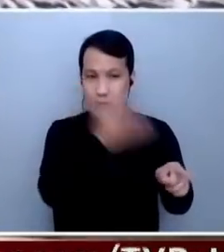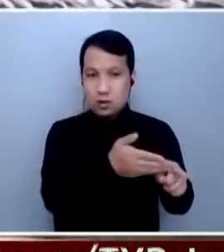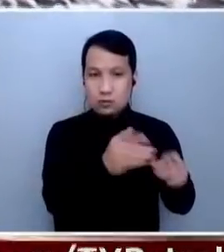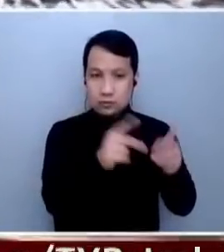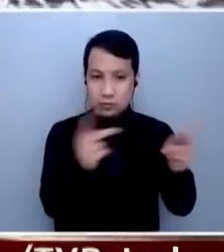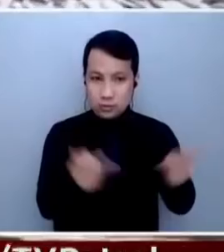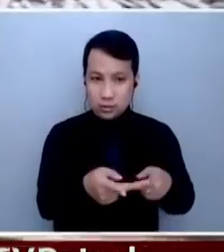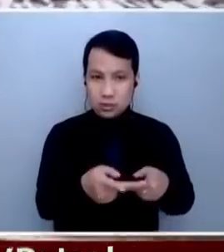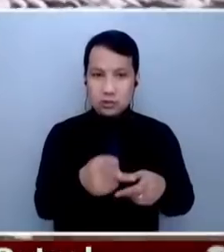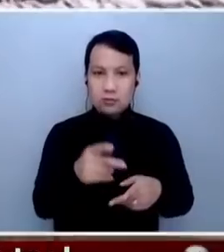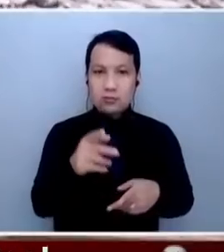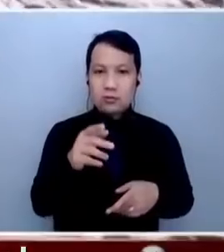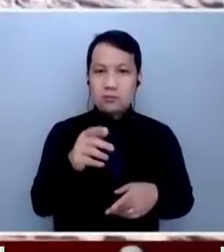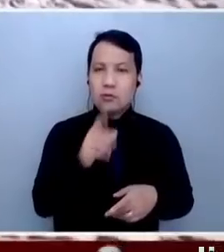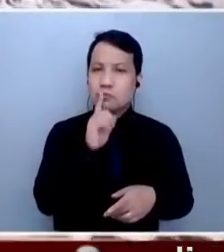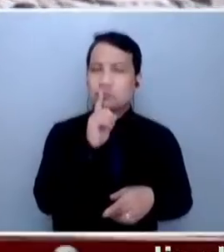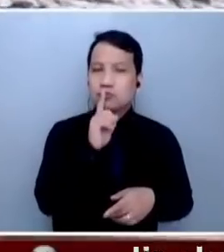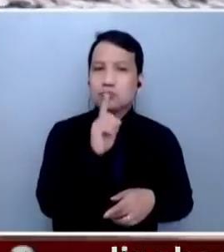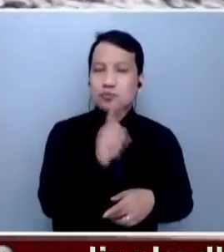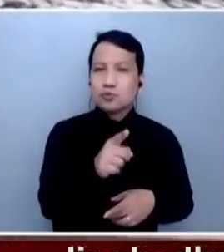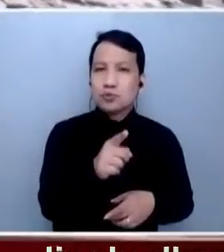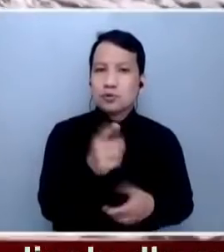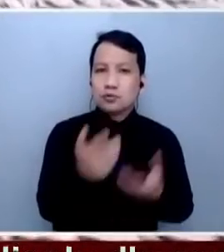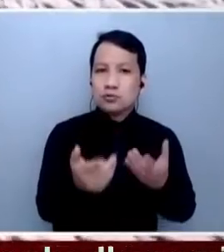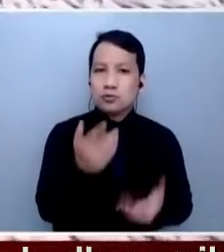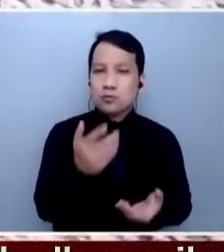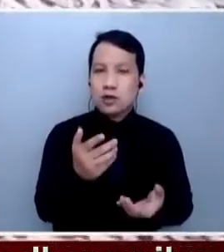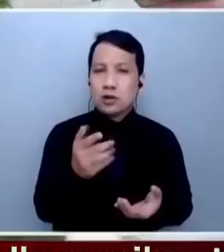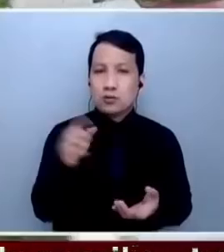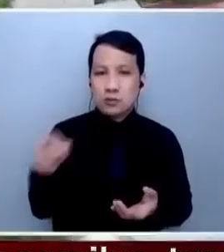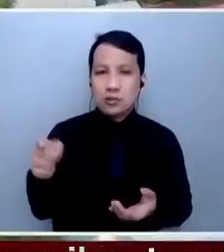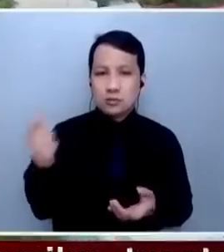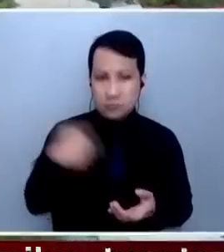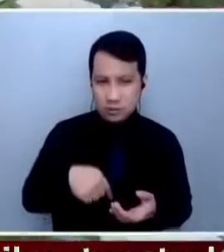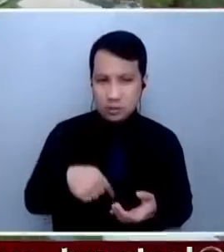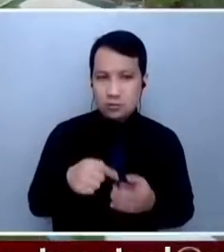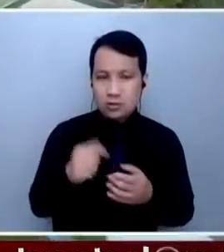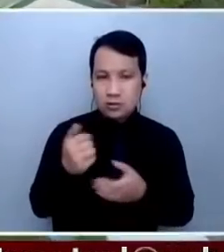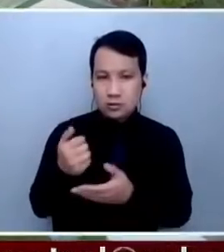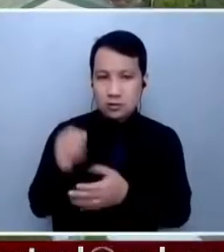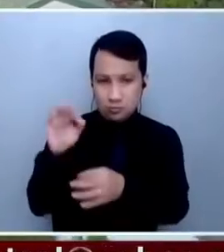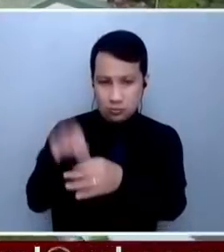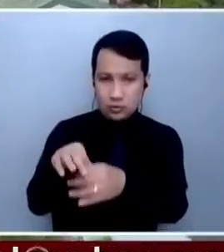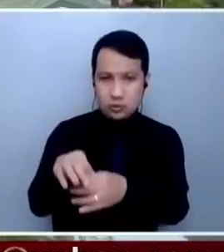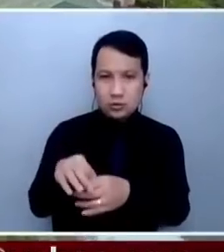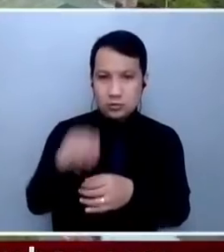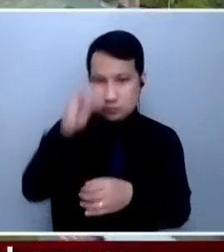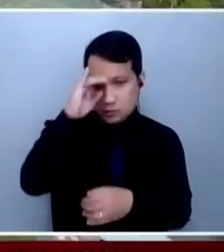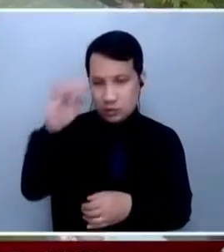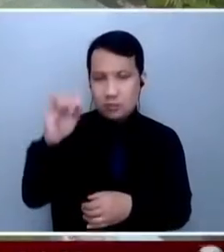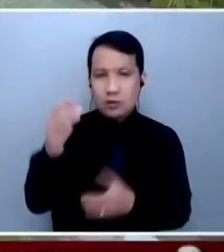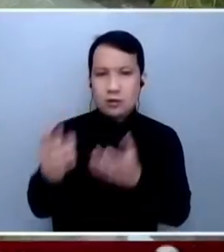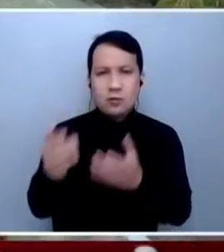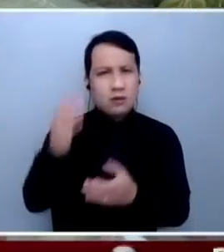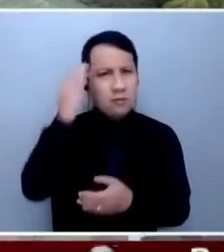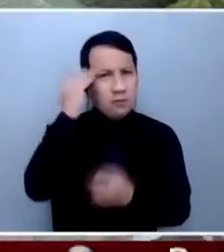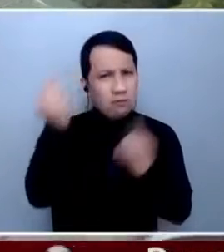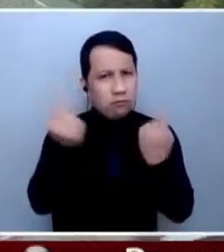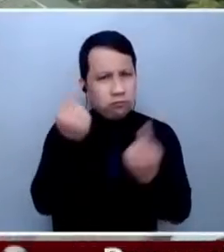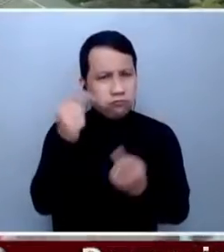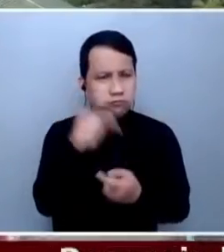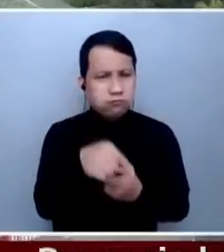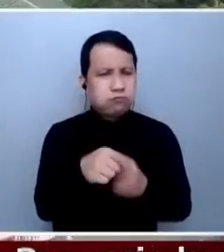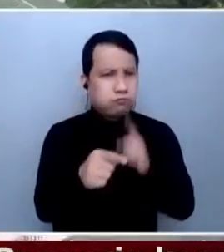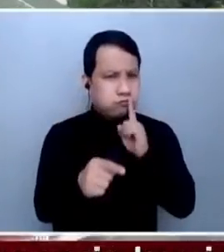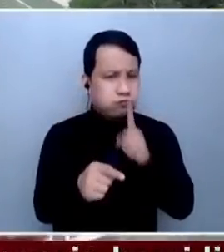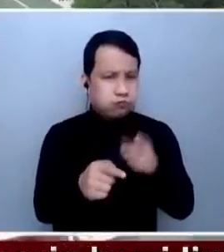Puerto Rivas, talagang yung maaari yun yung iboto ko. Sabi ni Mayor Moreno, ang malaman ng hinaing ng tao ang